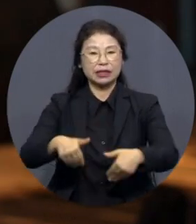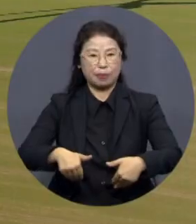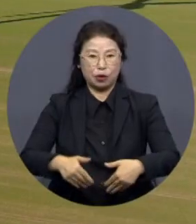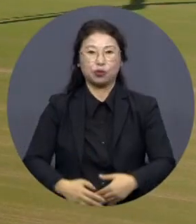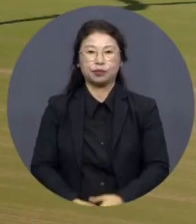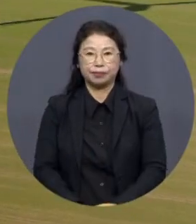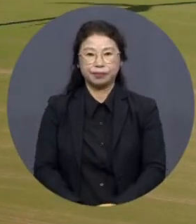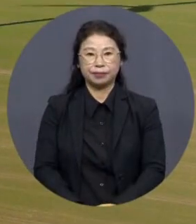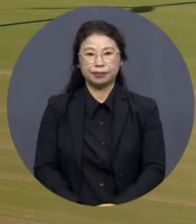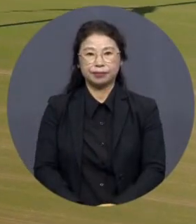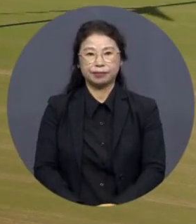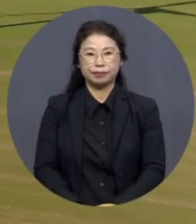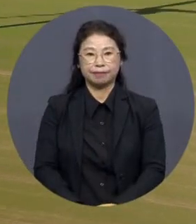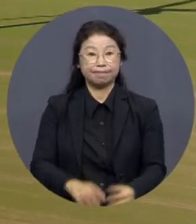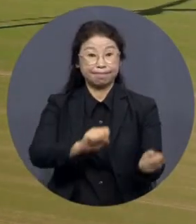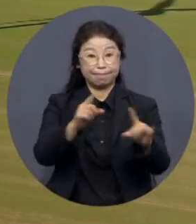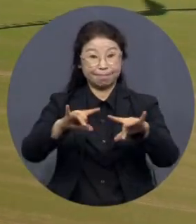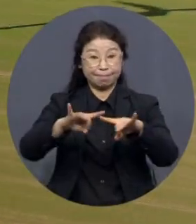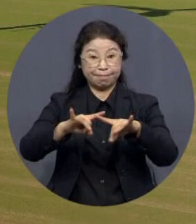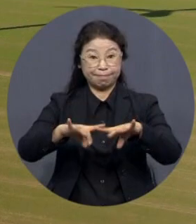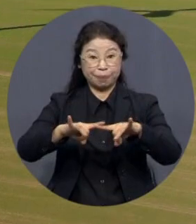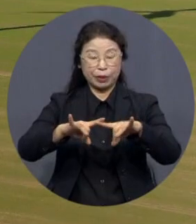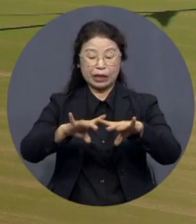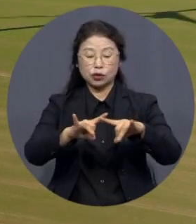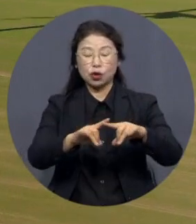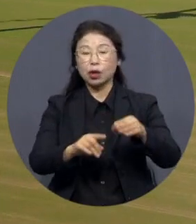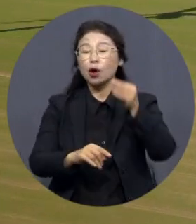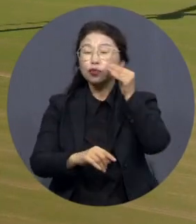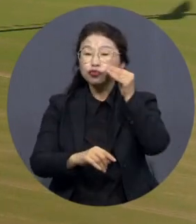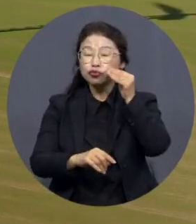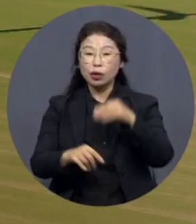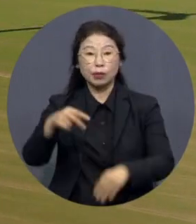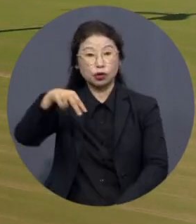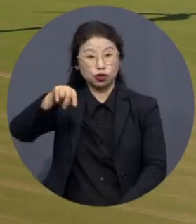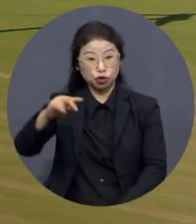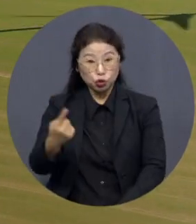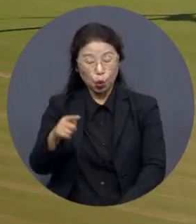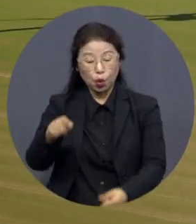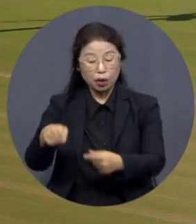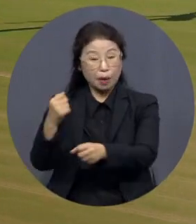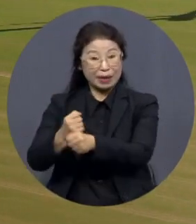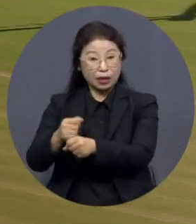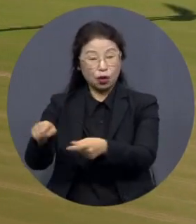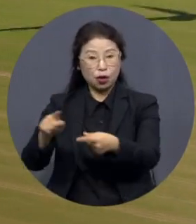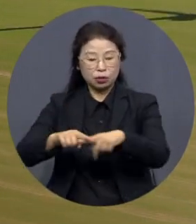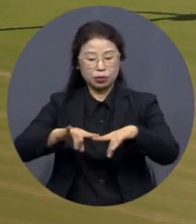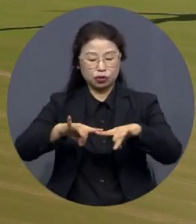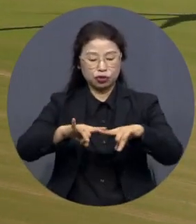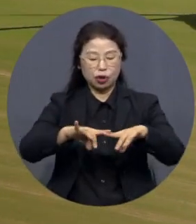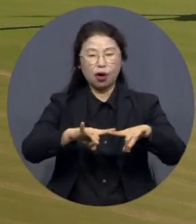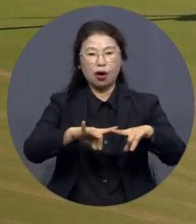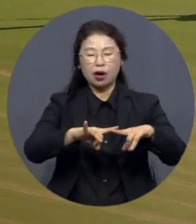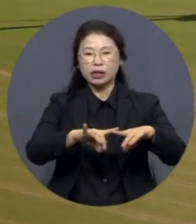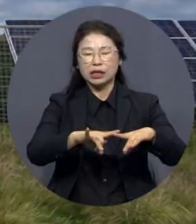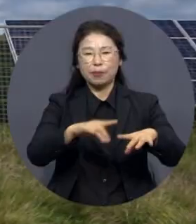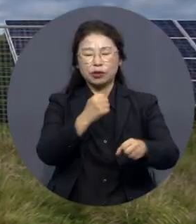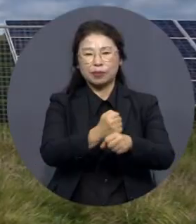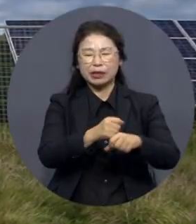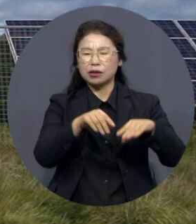ships. 재생에너지 전기가 남아돌 때 수소와 메탄올을 생산하면 출력 제한을 막을 수